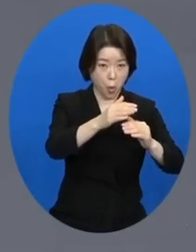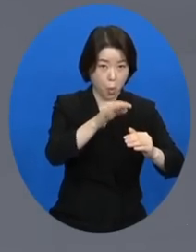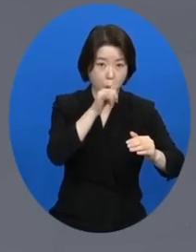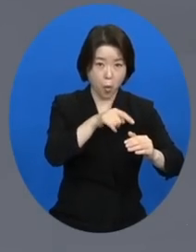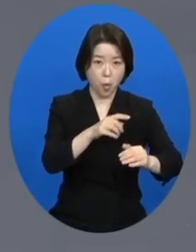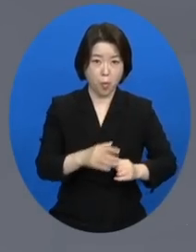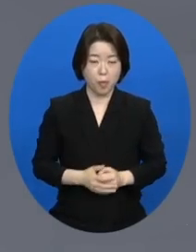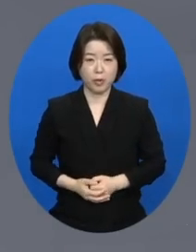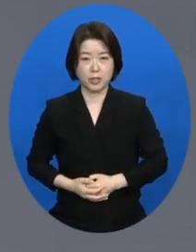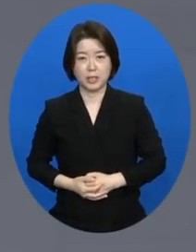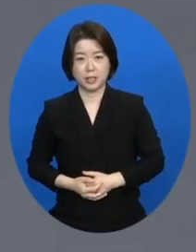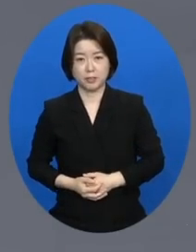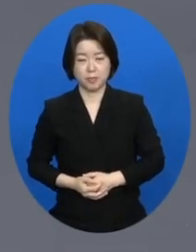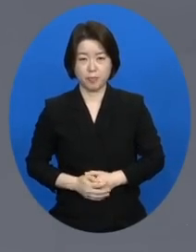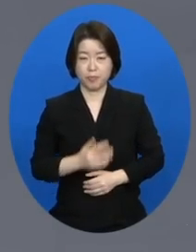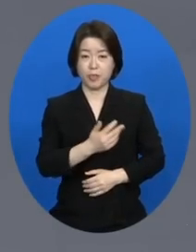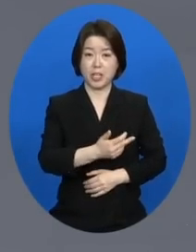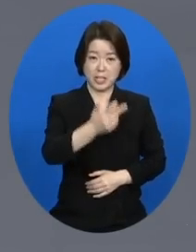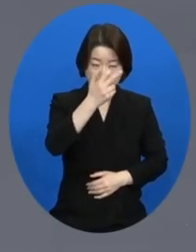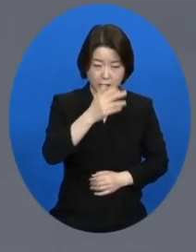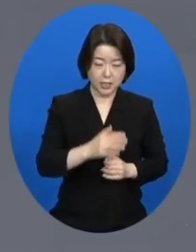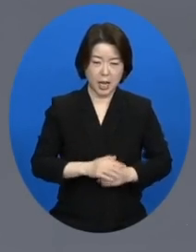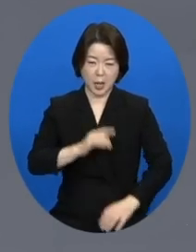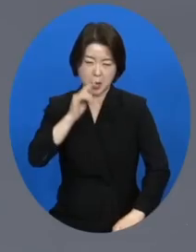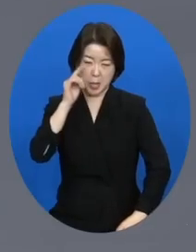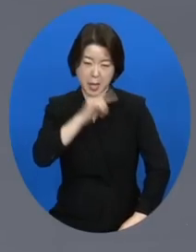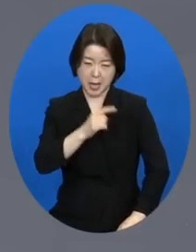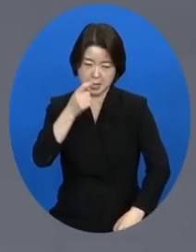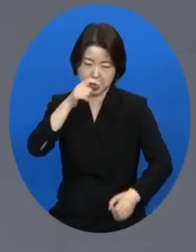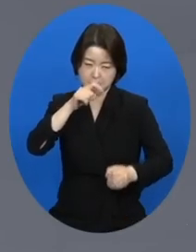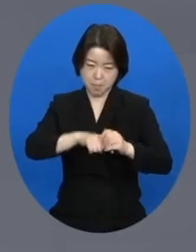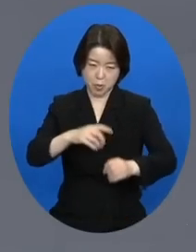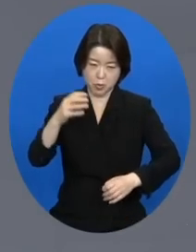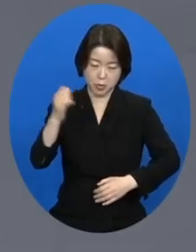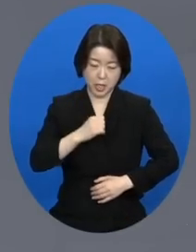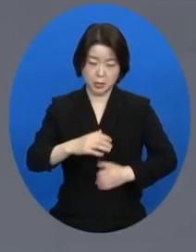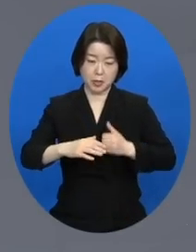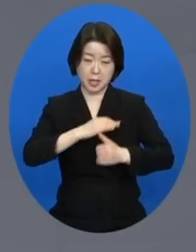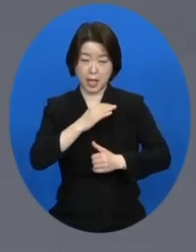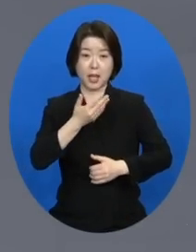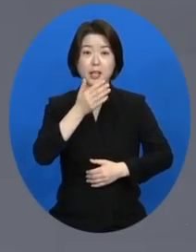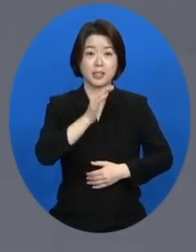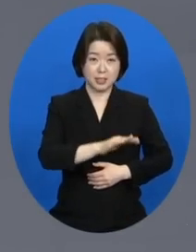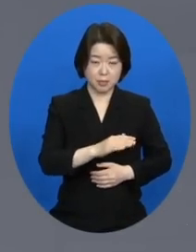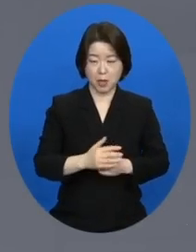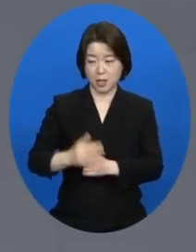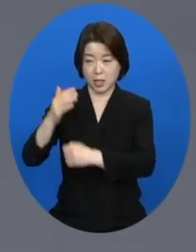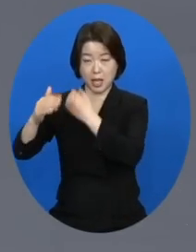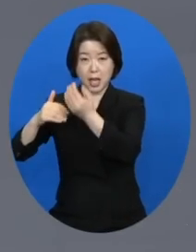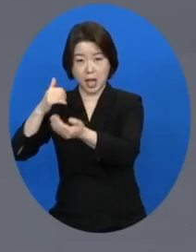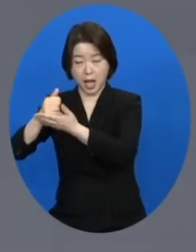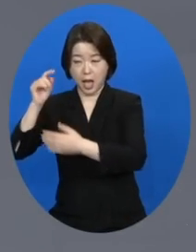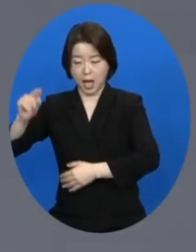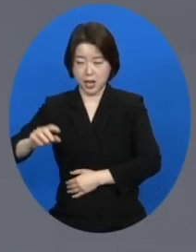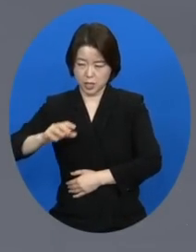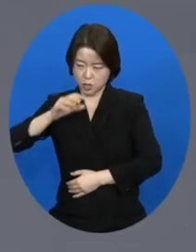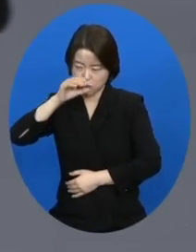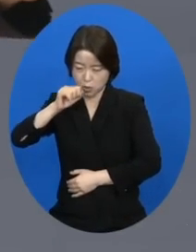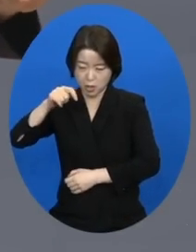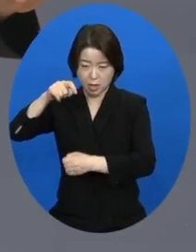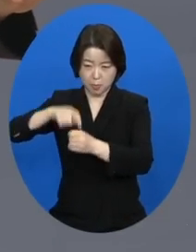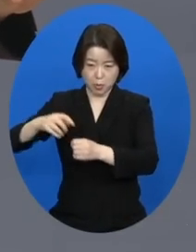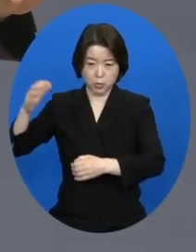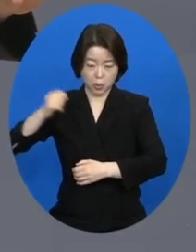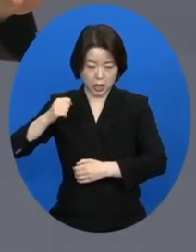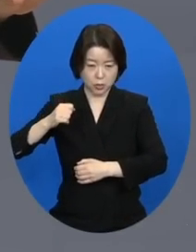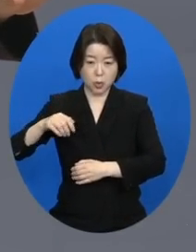되어 있어요. 원어로 보면 형들은 악한 의도를 가지고 나한테 했으나 하나님은 선한 의도로 그렇게